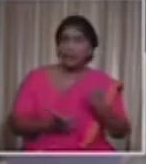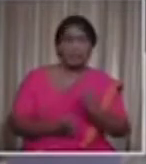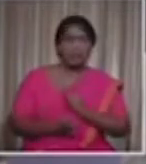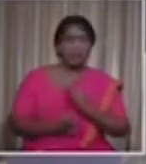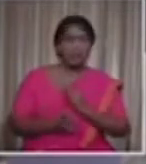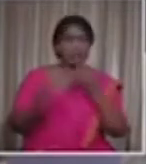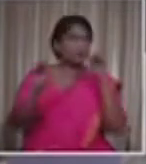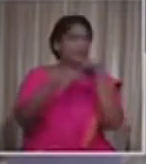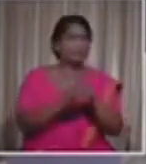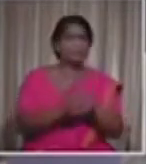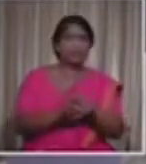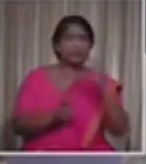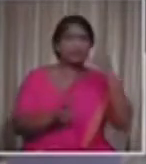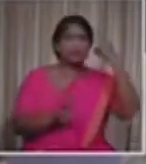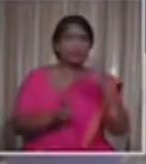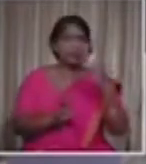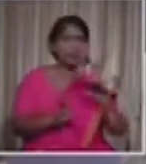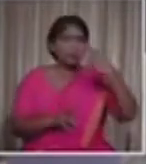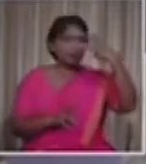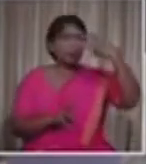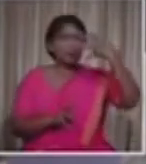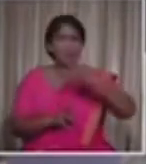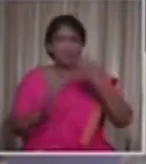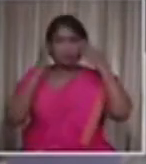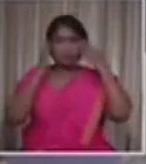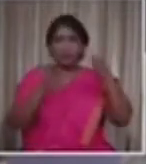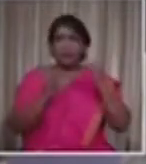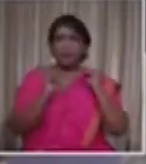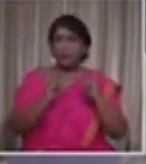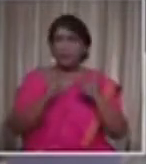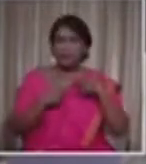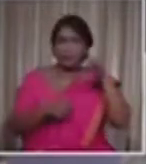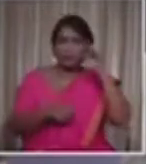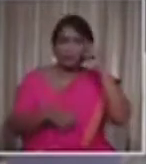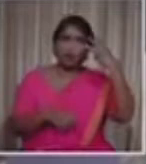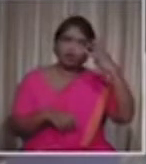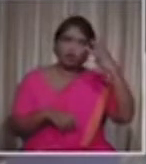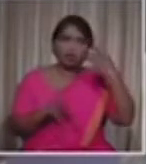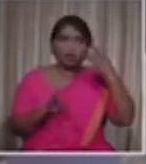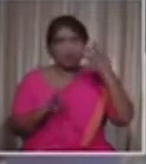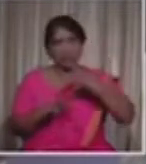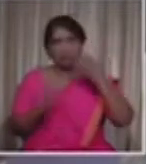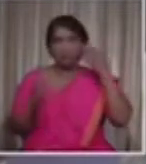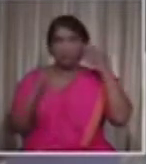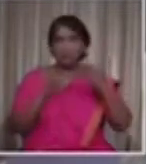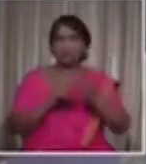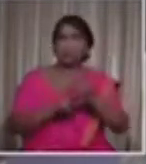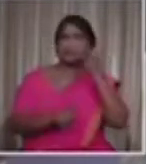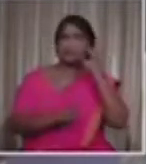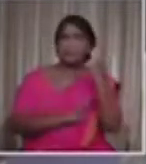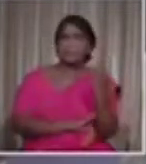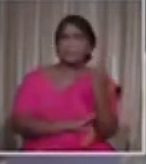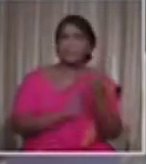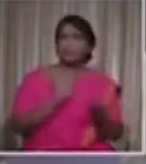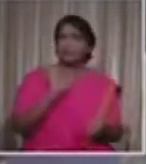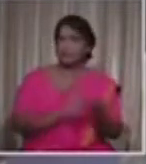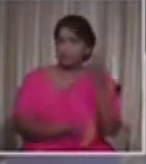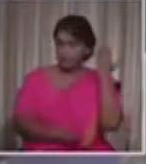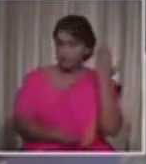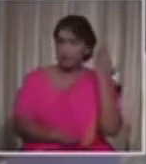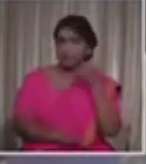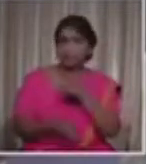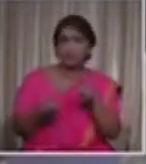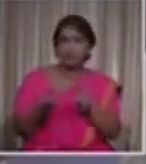ගිහින් මේක 3-4ට සීමා කරේ කියලා මට තේරෙන්නේ නැහැ. 3-4 සීමා කරාම ජනාධිපතිතුමාගේ බලතල වැඩි වෙන්න ඕනේ.